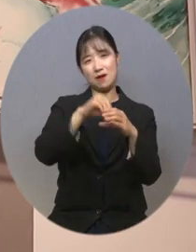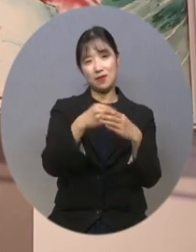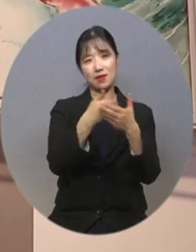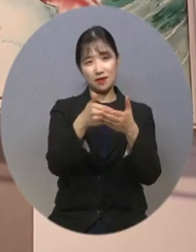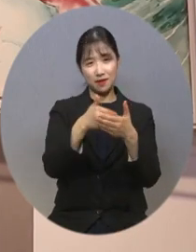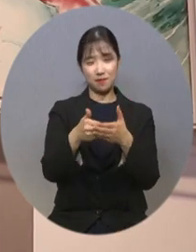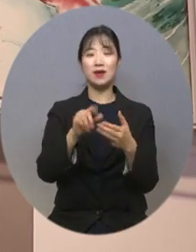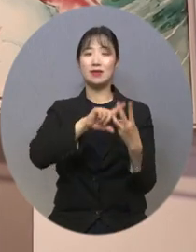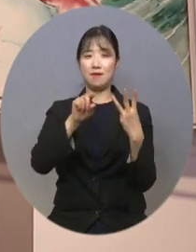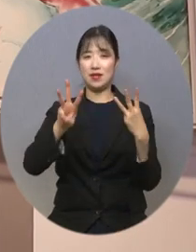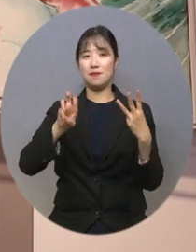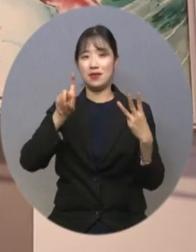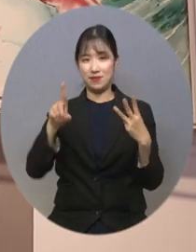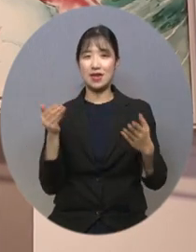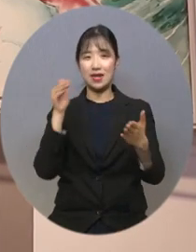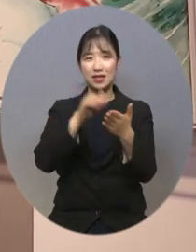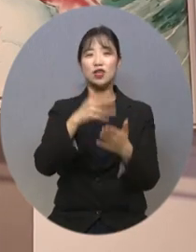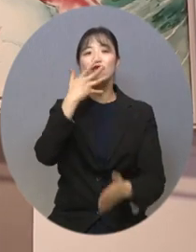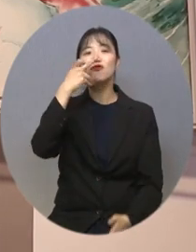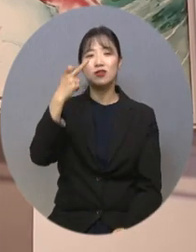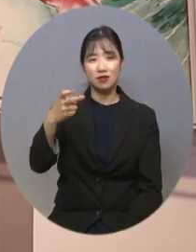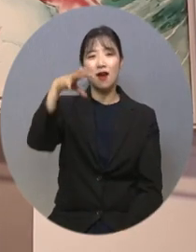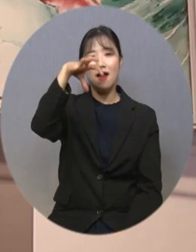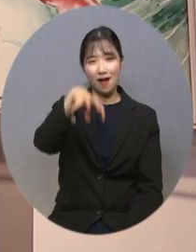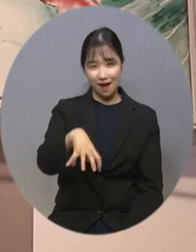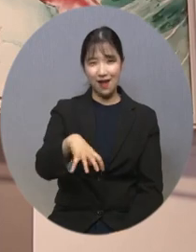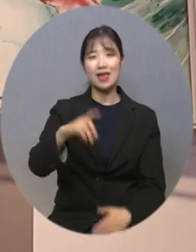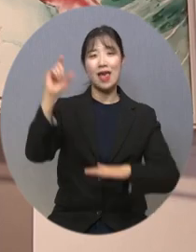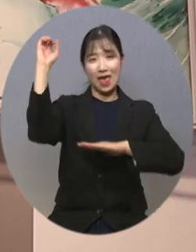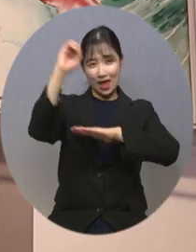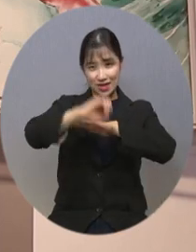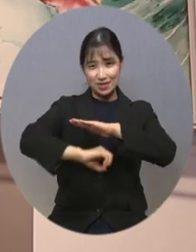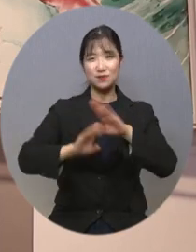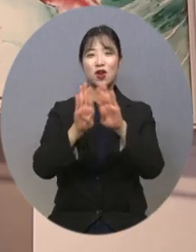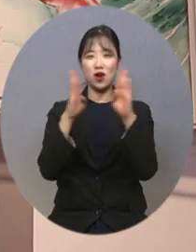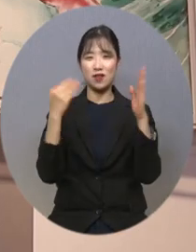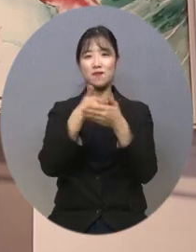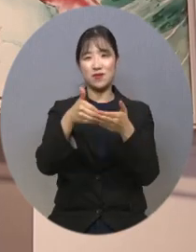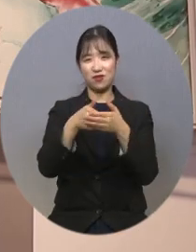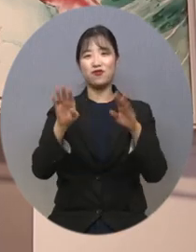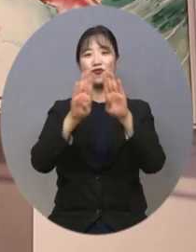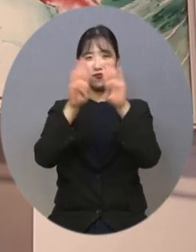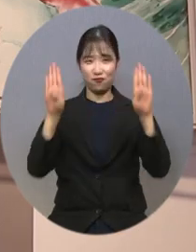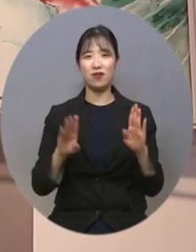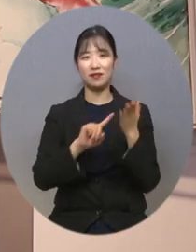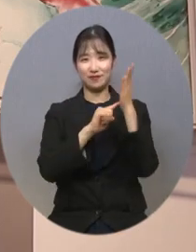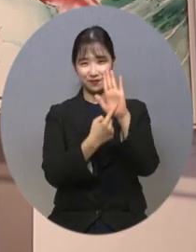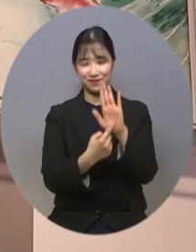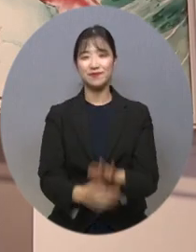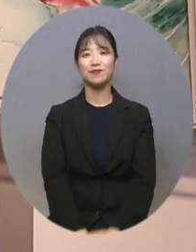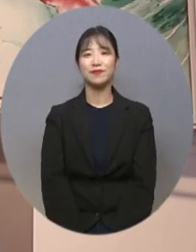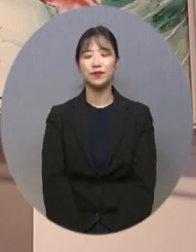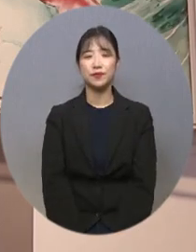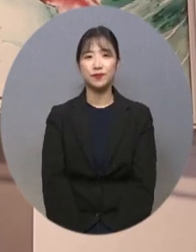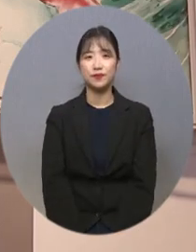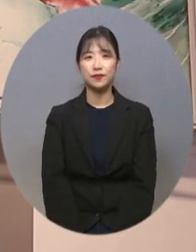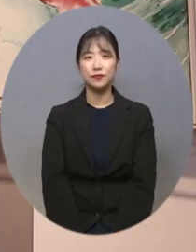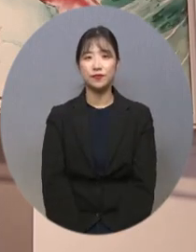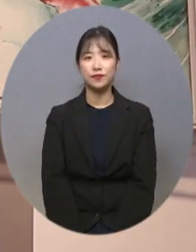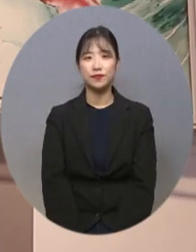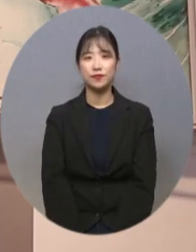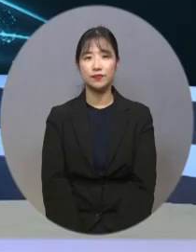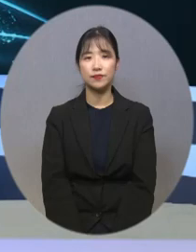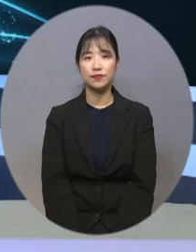오는 31일까지 순천 해지면 열리는 미술관에서 계속됩니다. 복지TV 뉴스 이소영입니다.